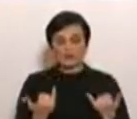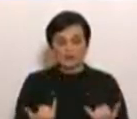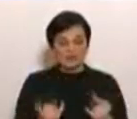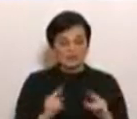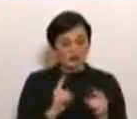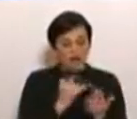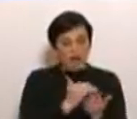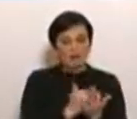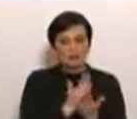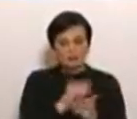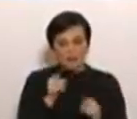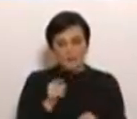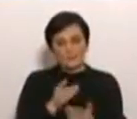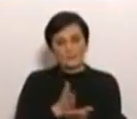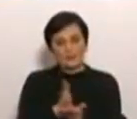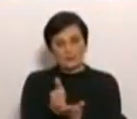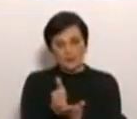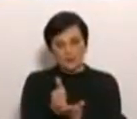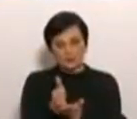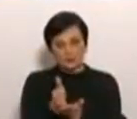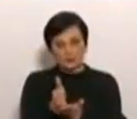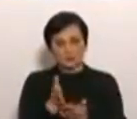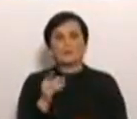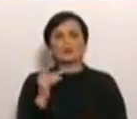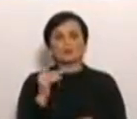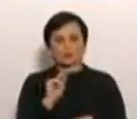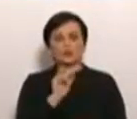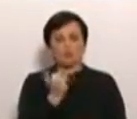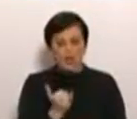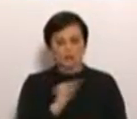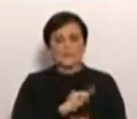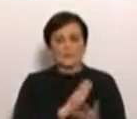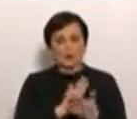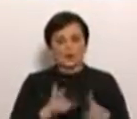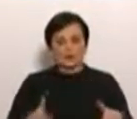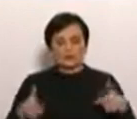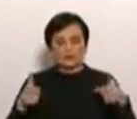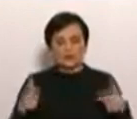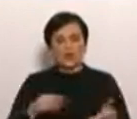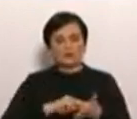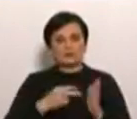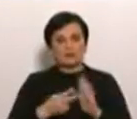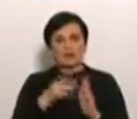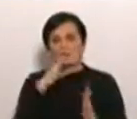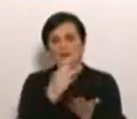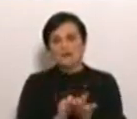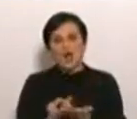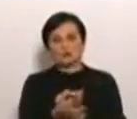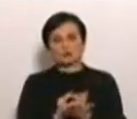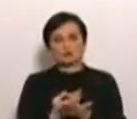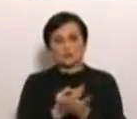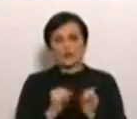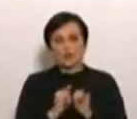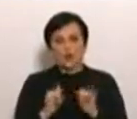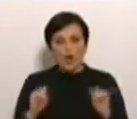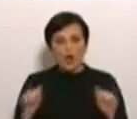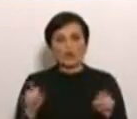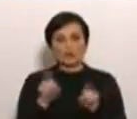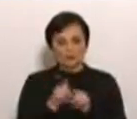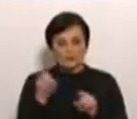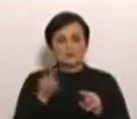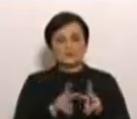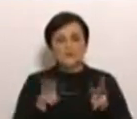ამ მიმართულებით. მოგეხსენებათ, რომ მუშავდება გენგეგმა წყალტუბოს განვითარების და ამას კურირებს ინფრასტრუქტურის სამინისტრო, ამაზეც